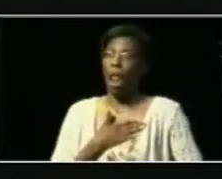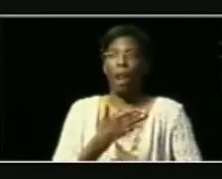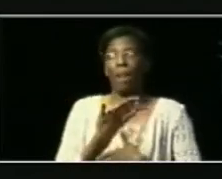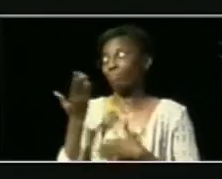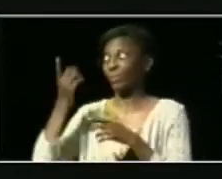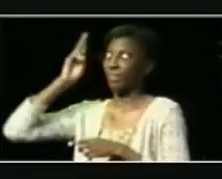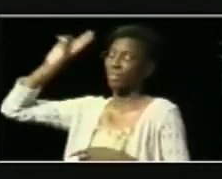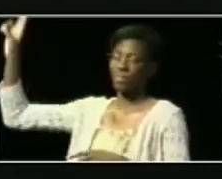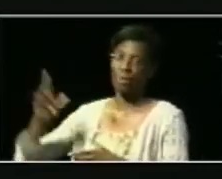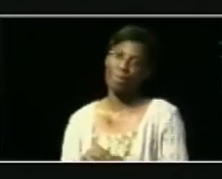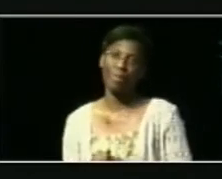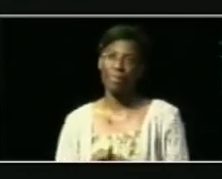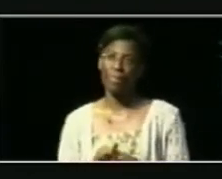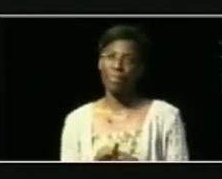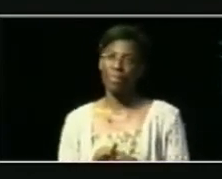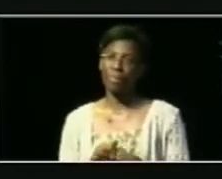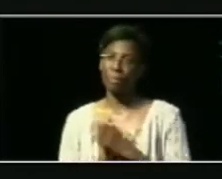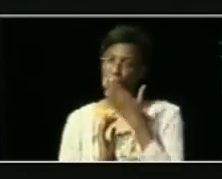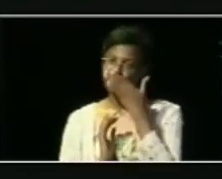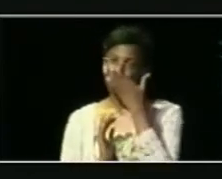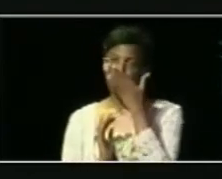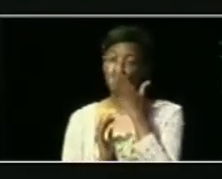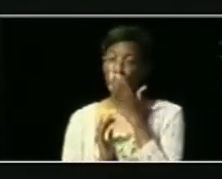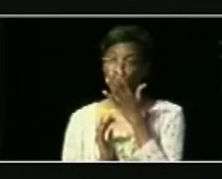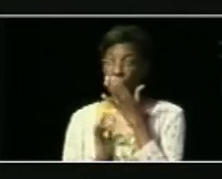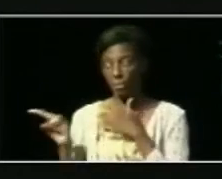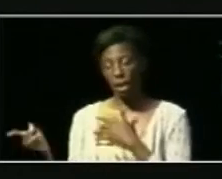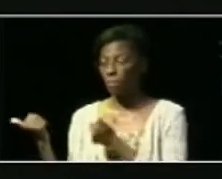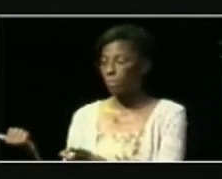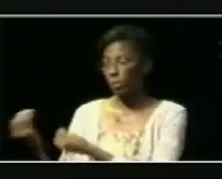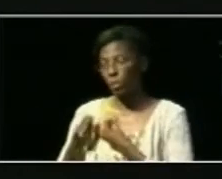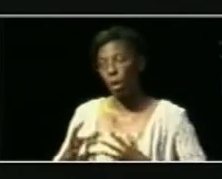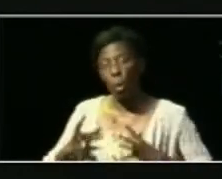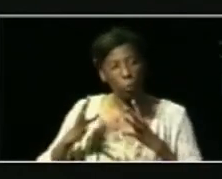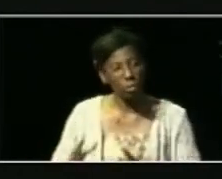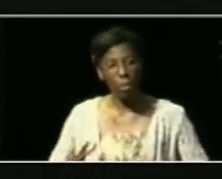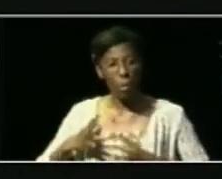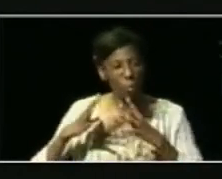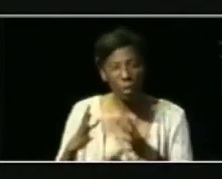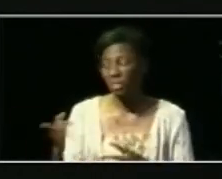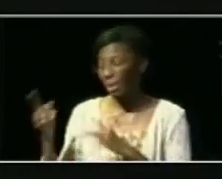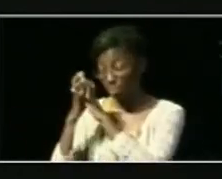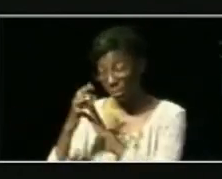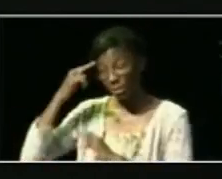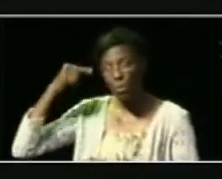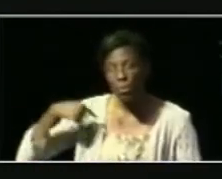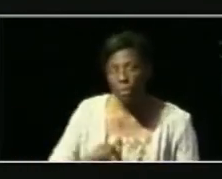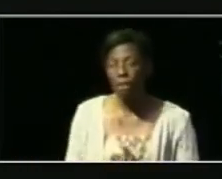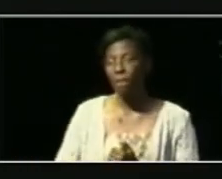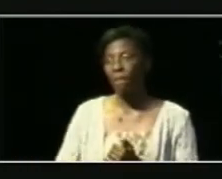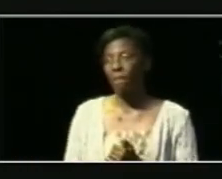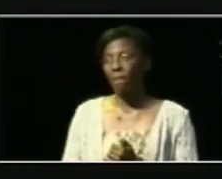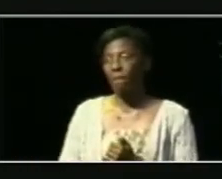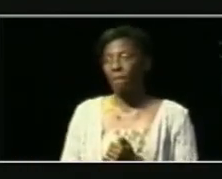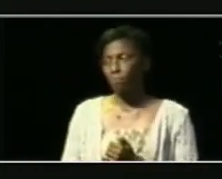Seigneur. She encourages me. Elle m'encourage. And she prays for me. Elle prie pour moi. And she worries about